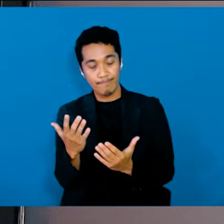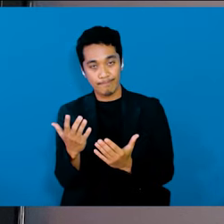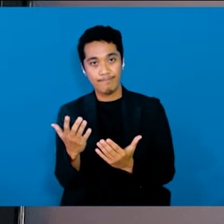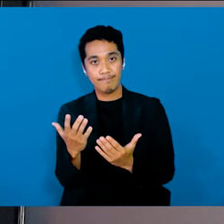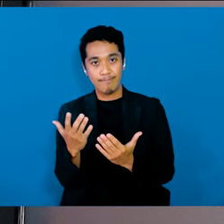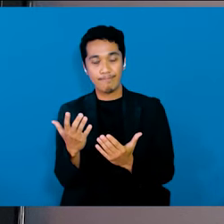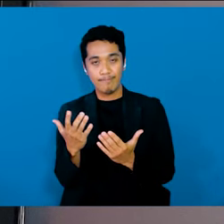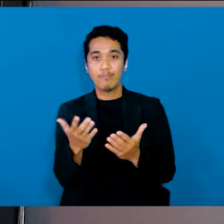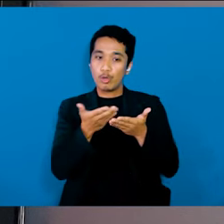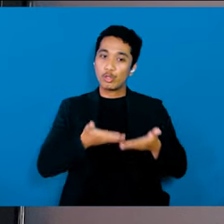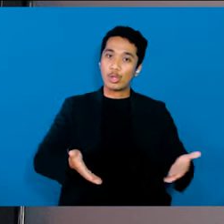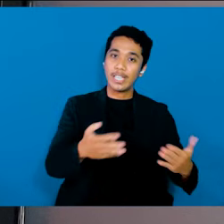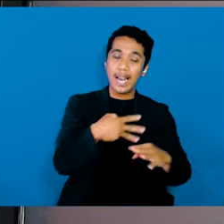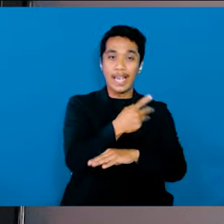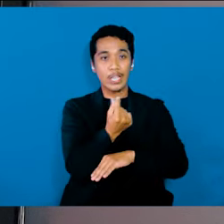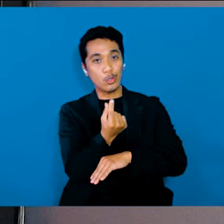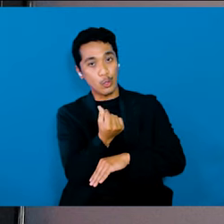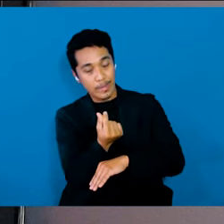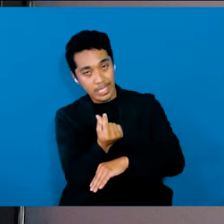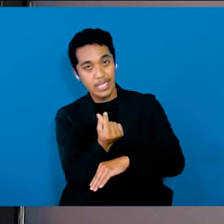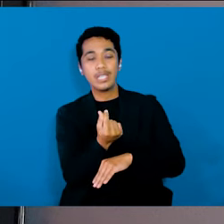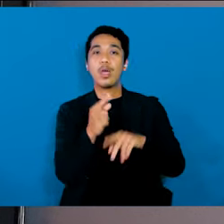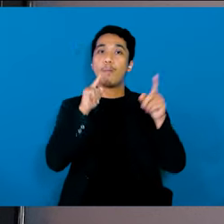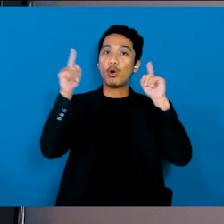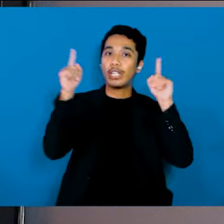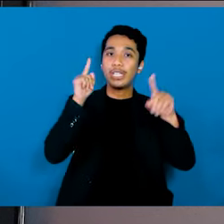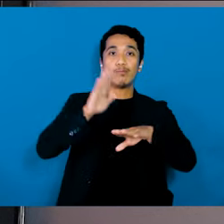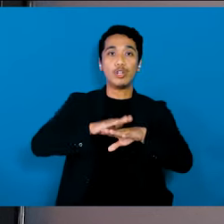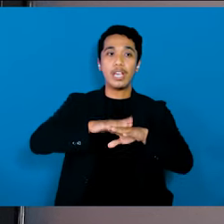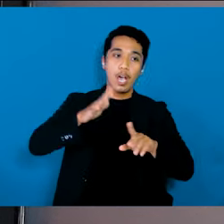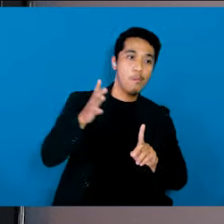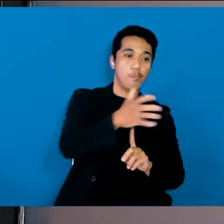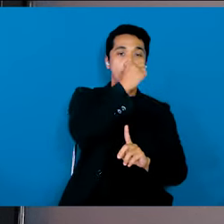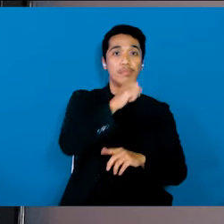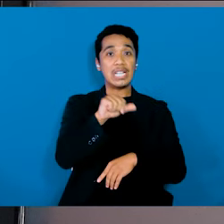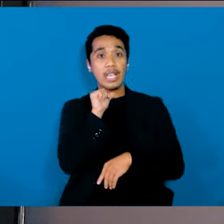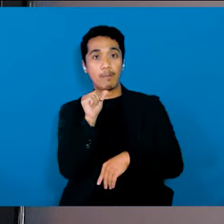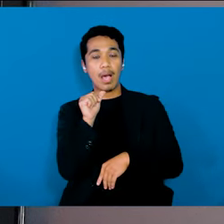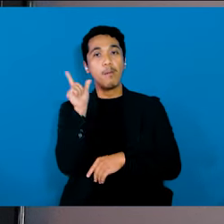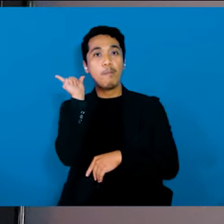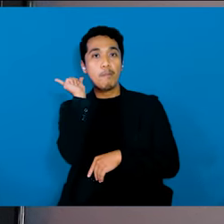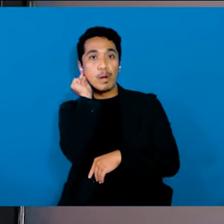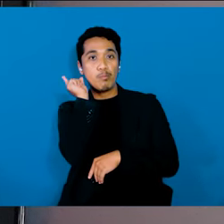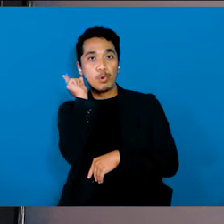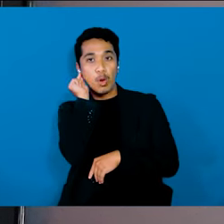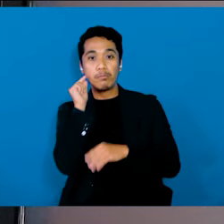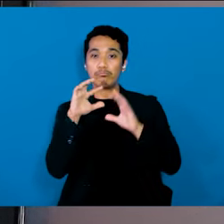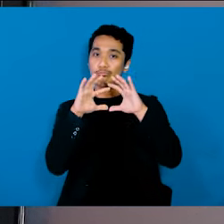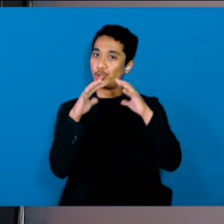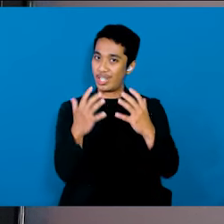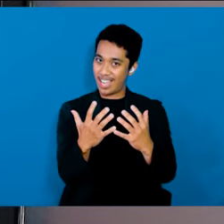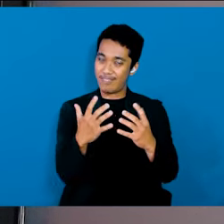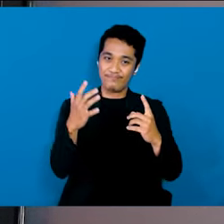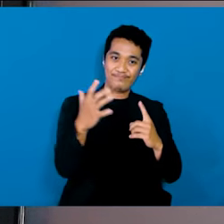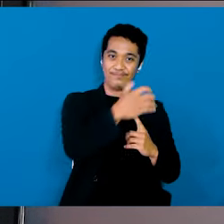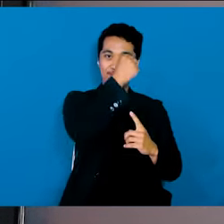pencapaian dalam bidang sosial, ekonomi, politik, dan budaya oleh perempuan-perempuan di